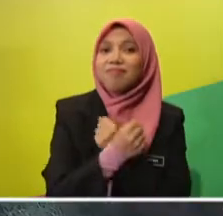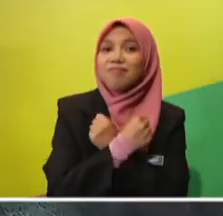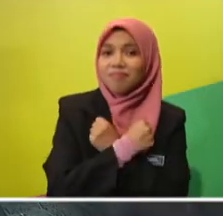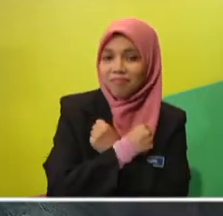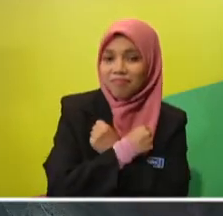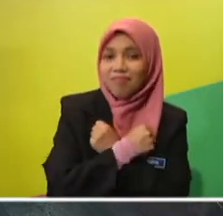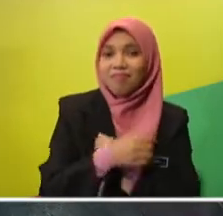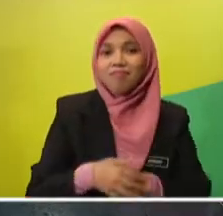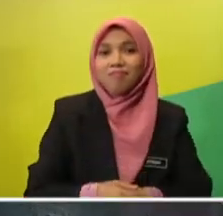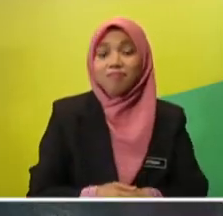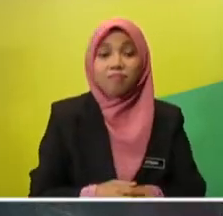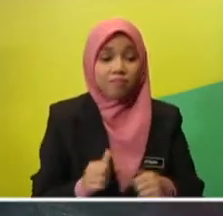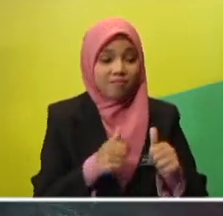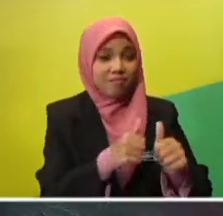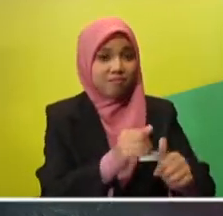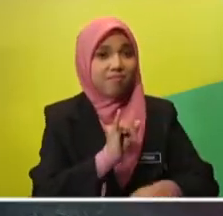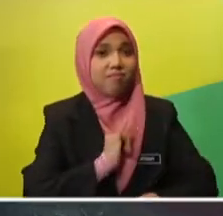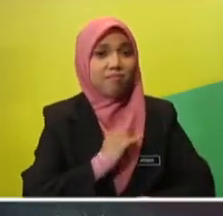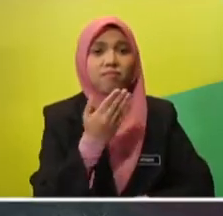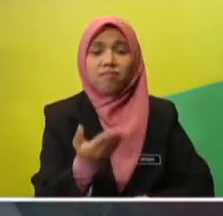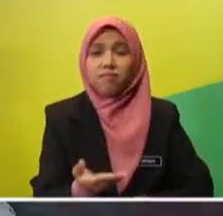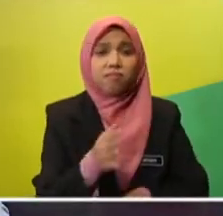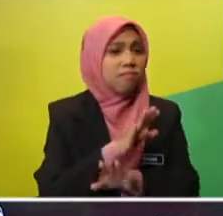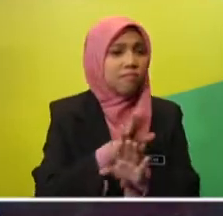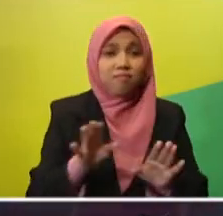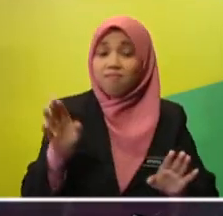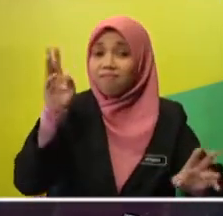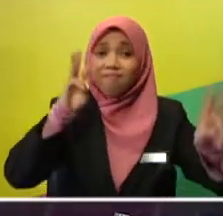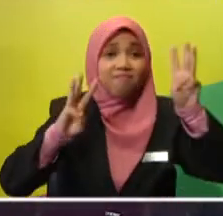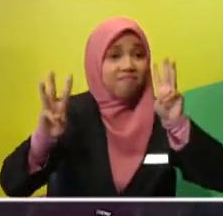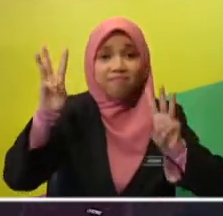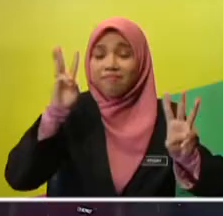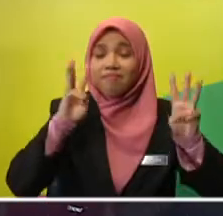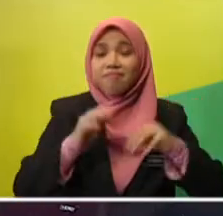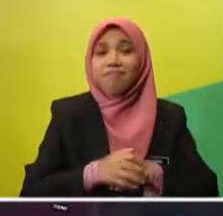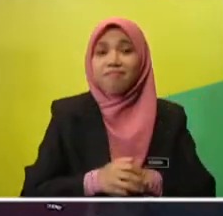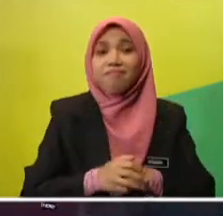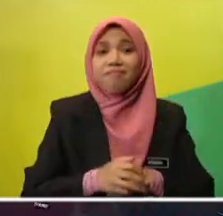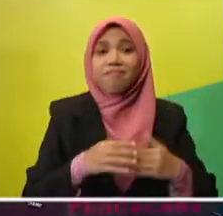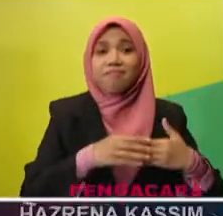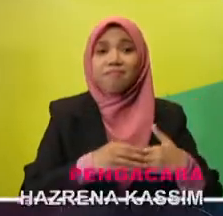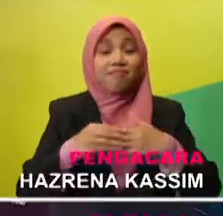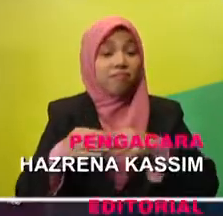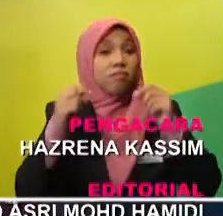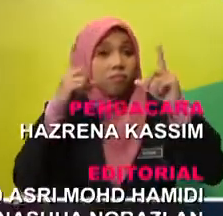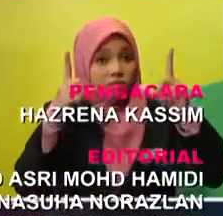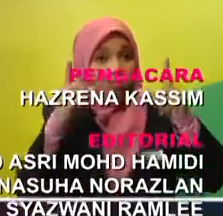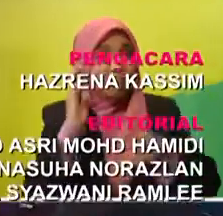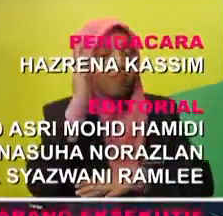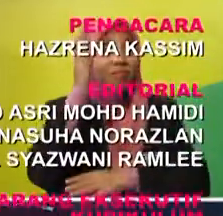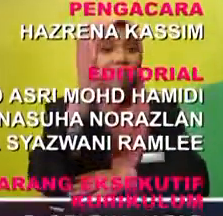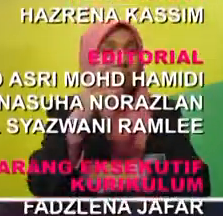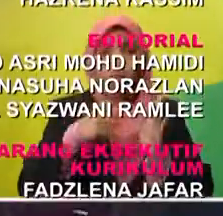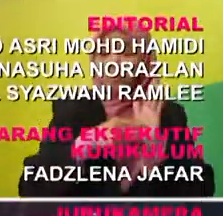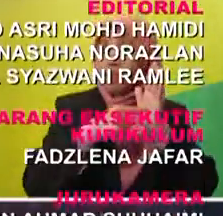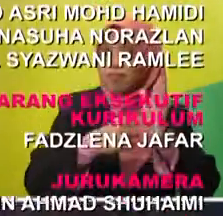saya. Ikutlah Cikgu, kamu jangan bimbang. Pemandu celik